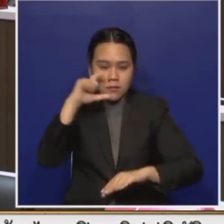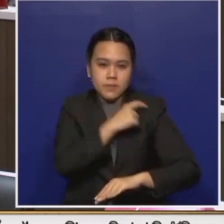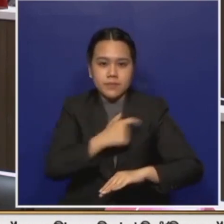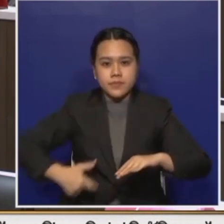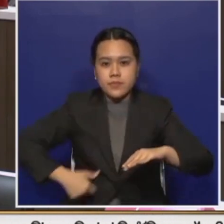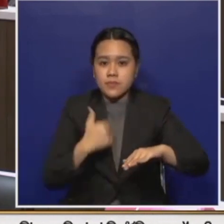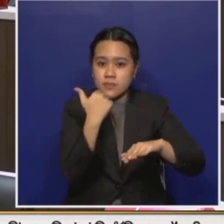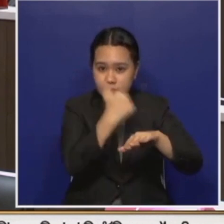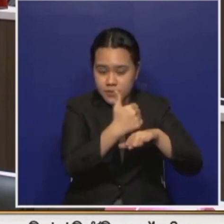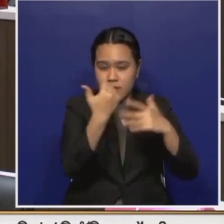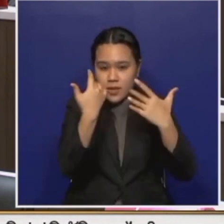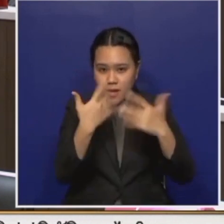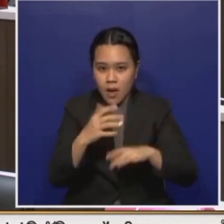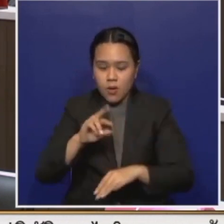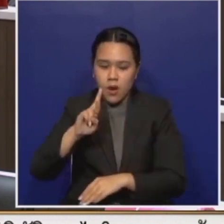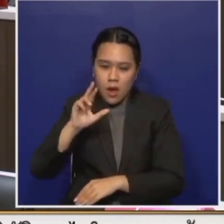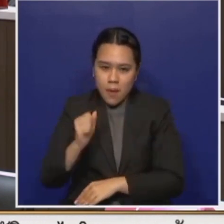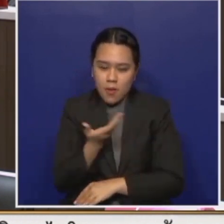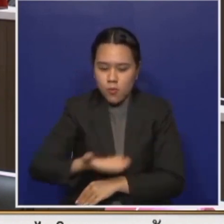ให้เป็ประชาที่ประไยอย่แ้จริง